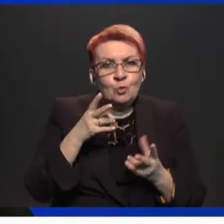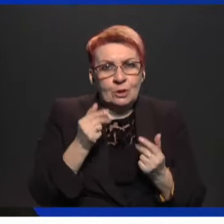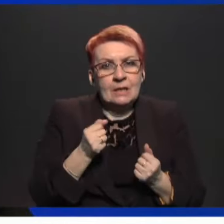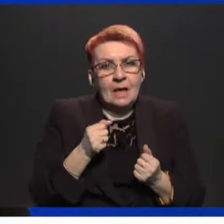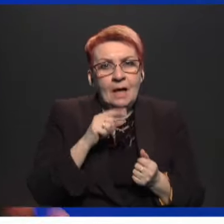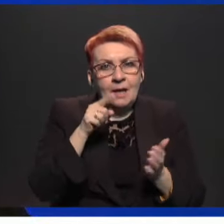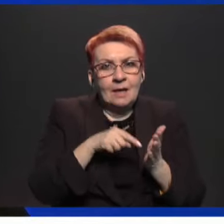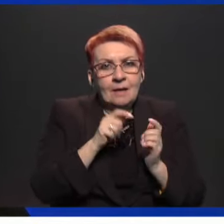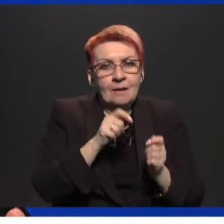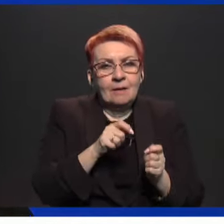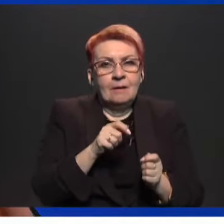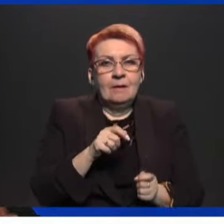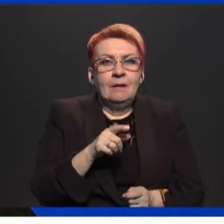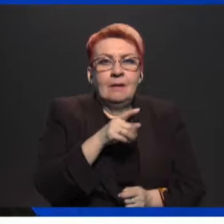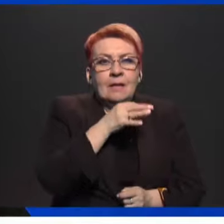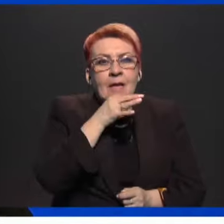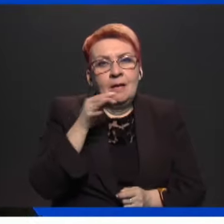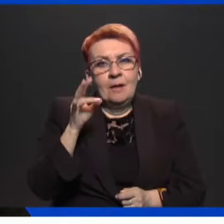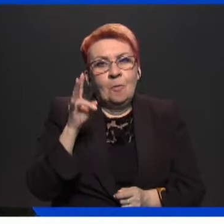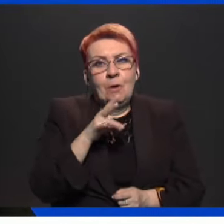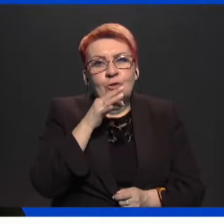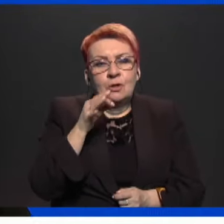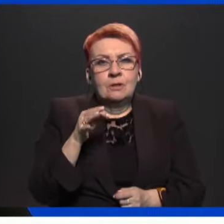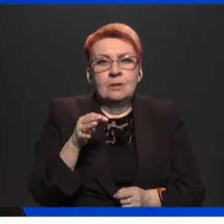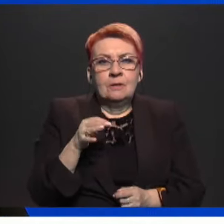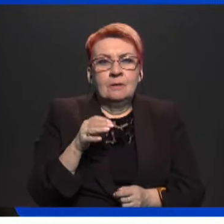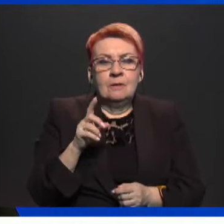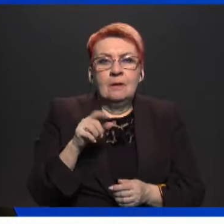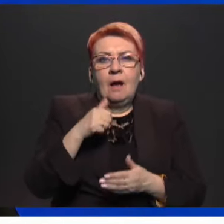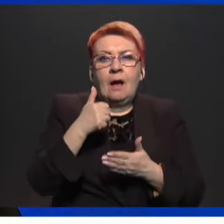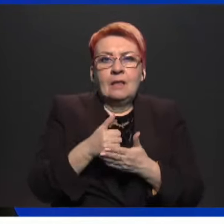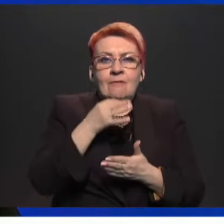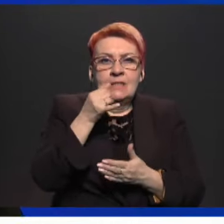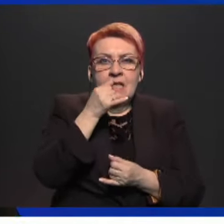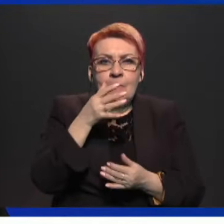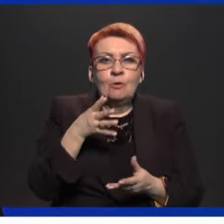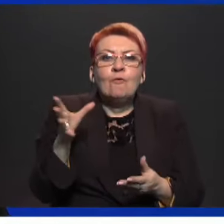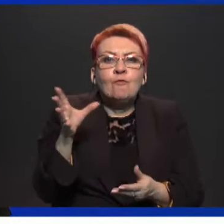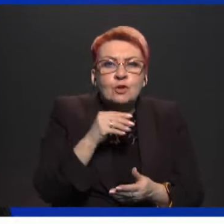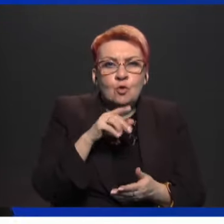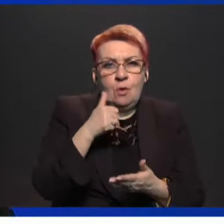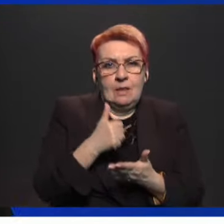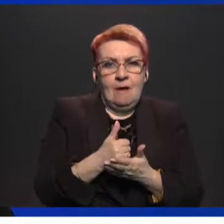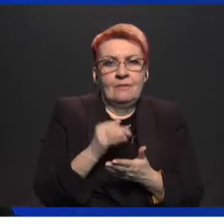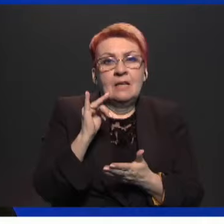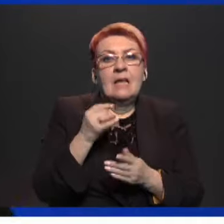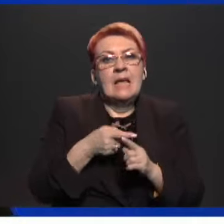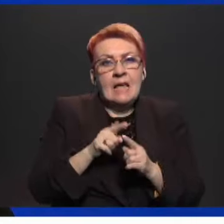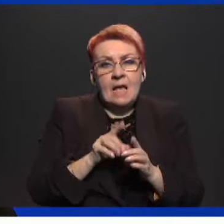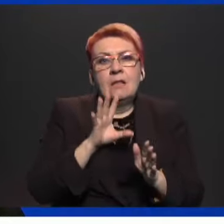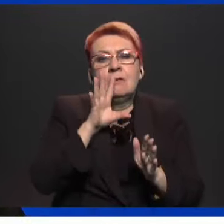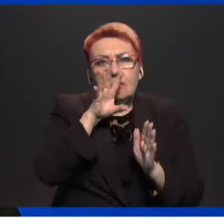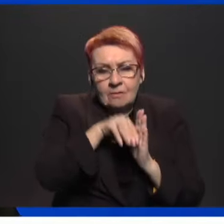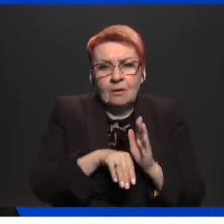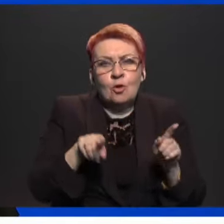что самое главное, потому что на самом деле в этом вопросе все главное и очень много разных мыслей, но в том числе и это однозначно.